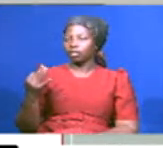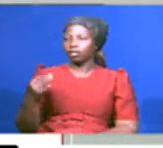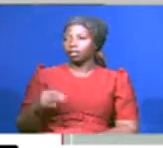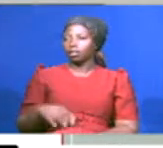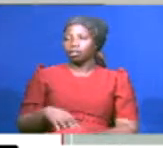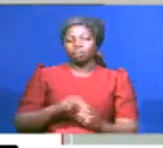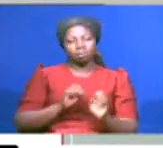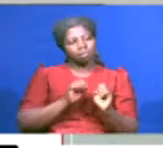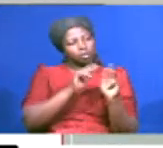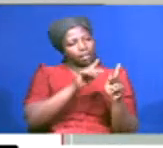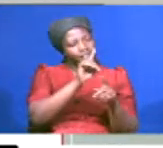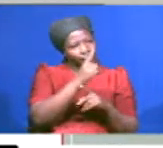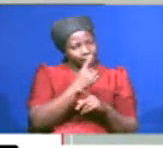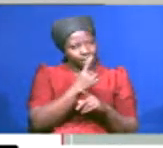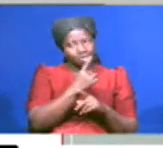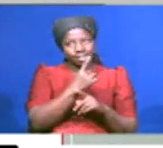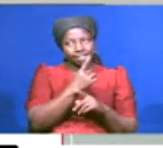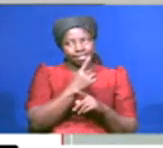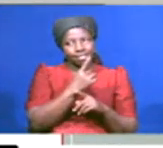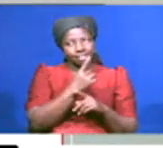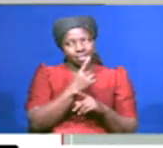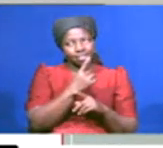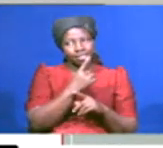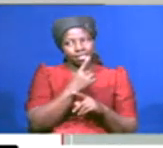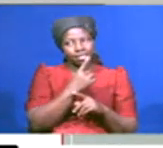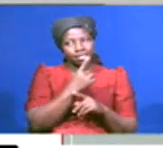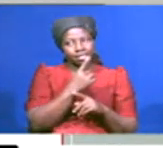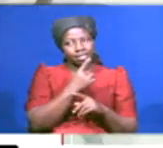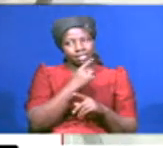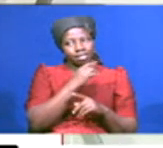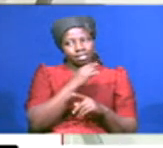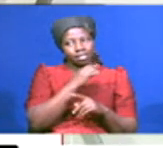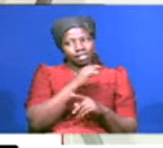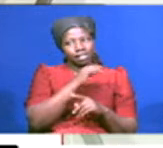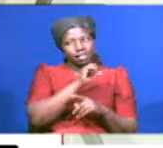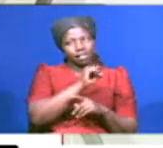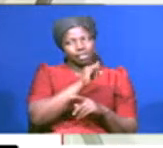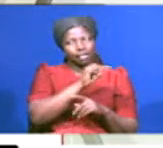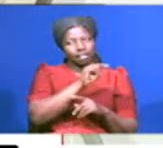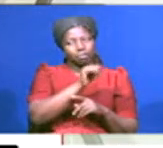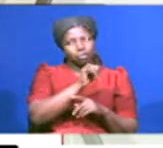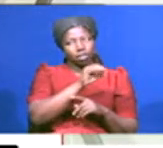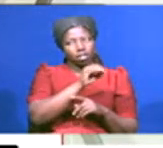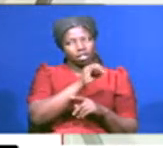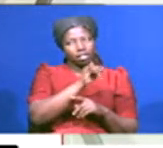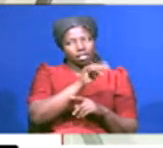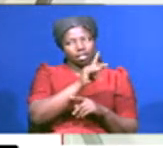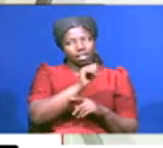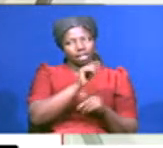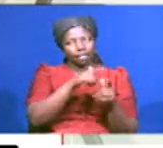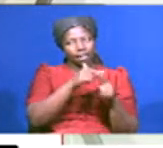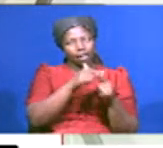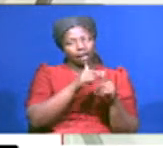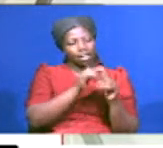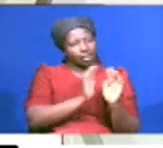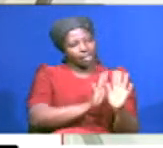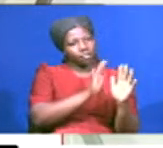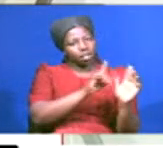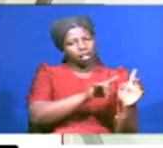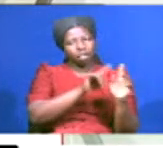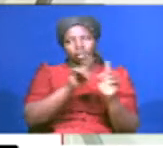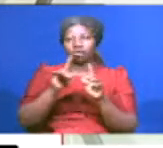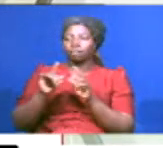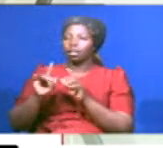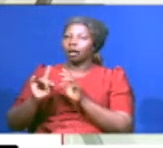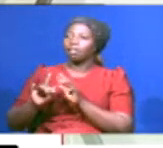First was Simba Wanyika and then came Les Wanyika. First was Simba Wanyika, after Simba Wanyika. Yeah. I left Simba Wanyika and went to Les Wanyika. So,